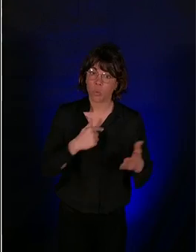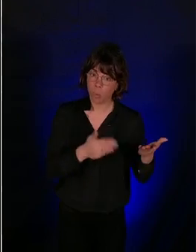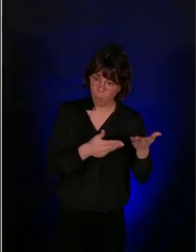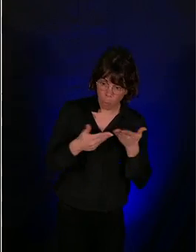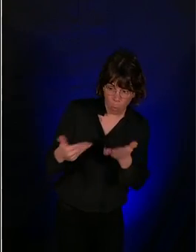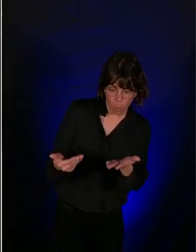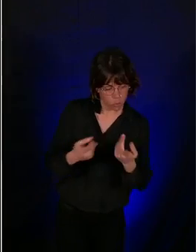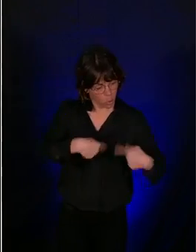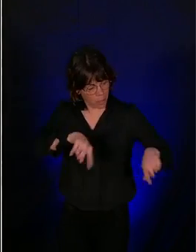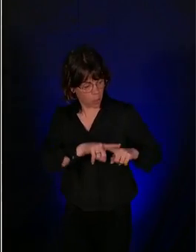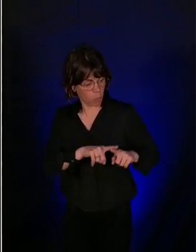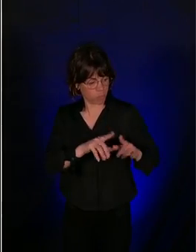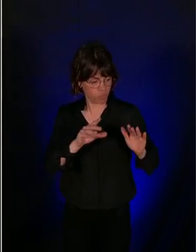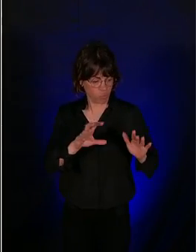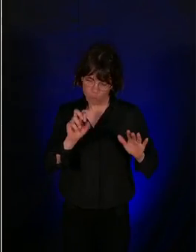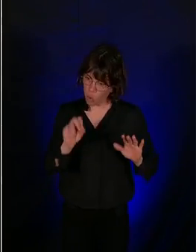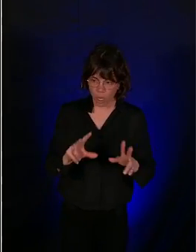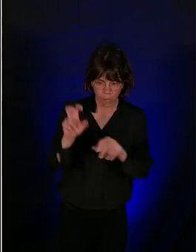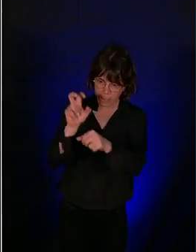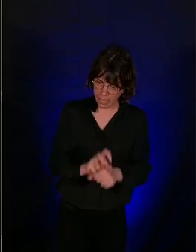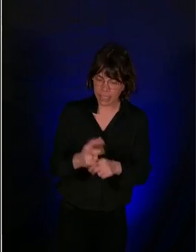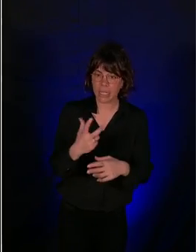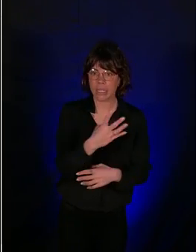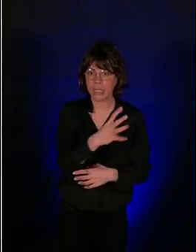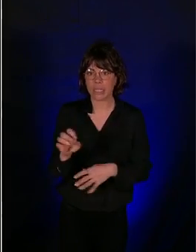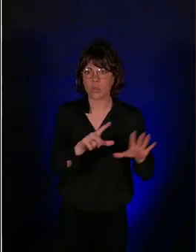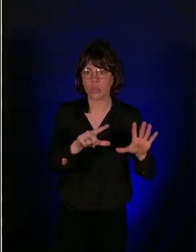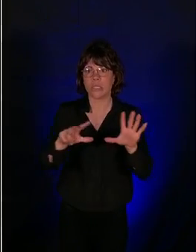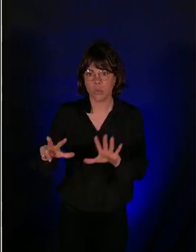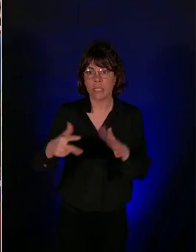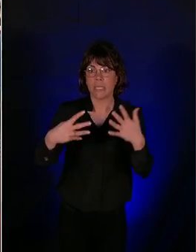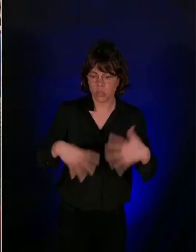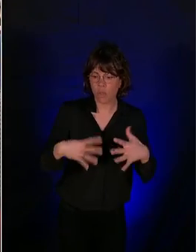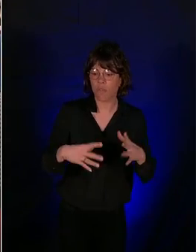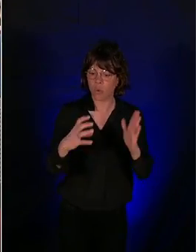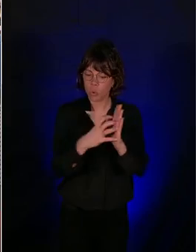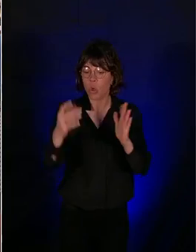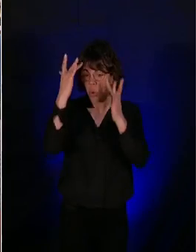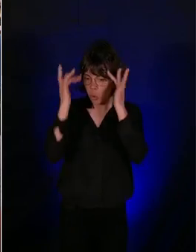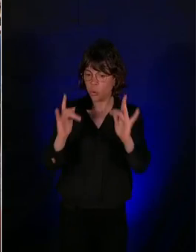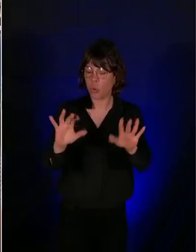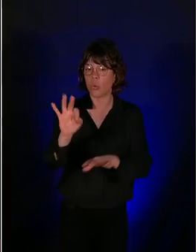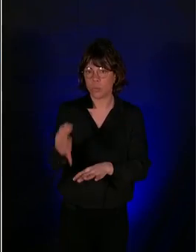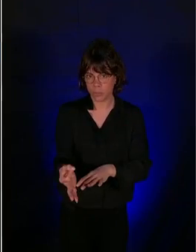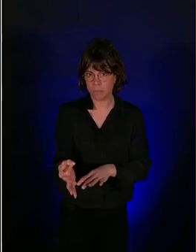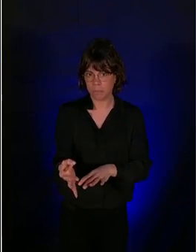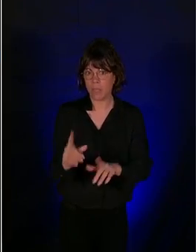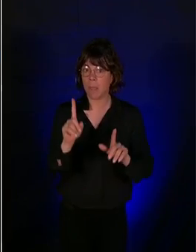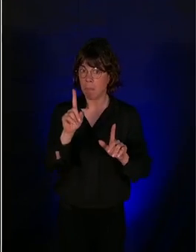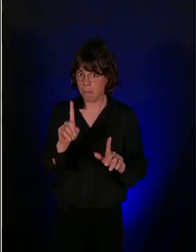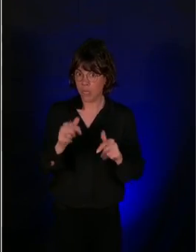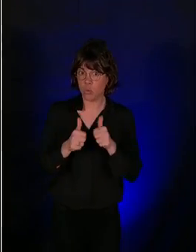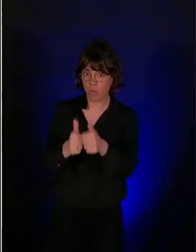niveau de la commission c'est de maintenir en 478 et 19 dans la partie culture par contre d'avoir sur la base de